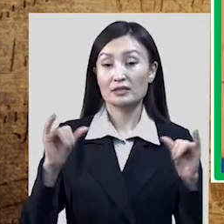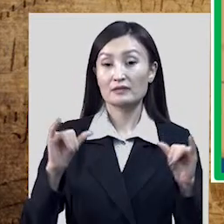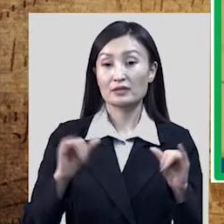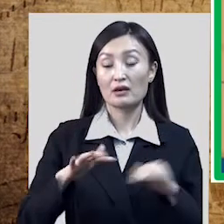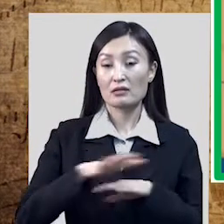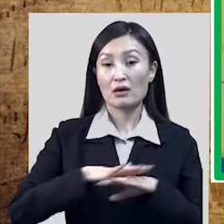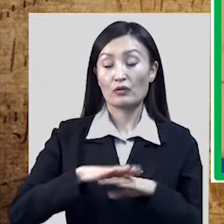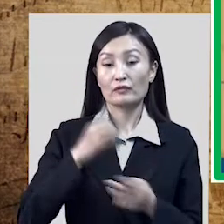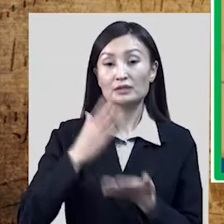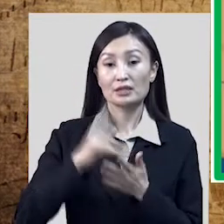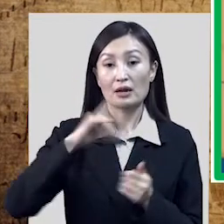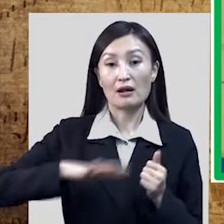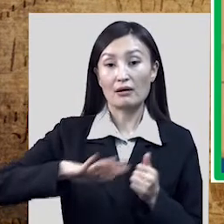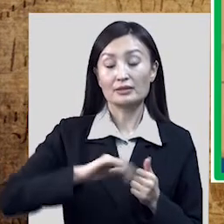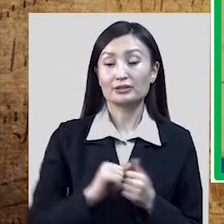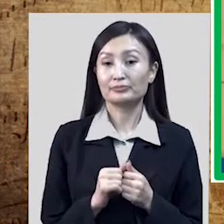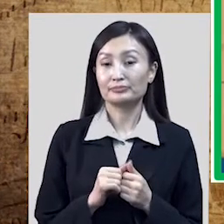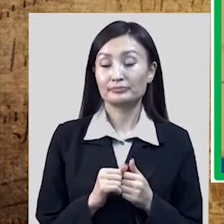народов центральной азии